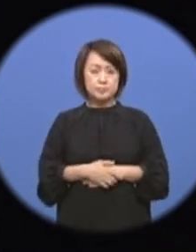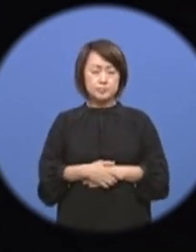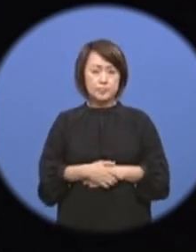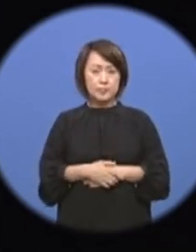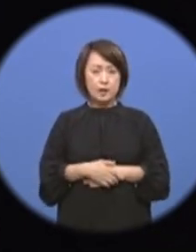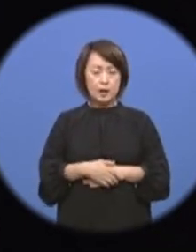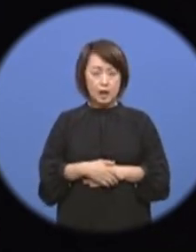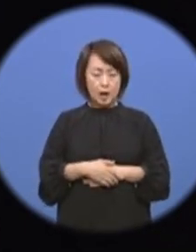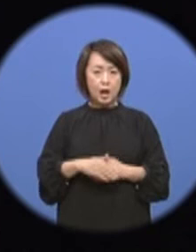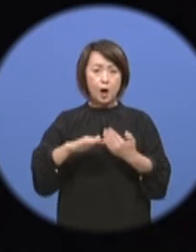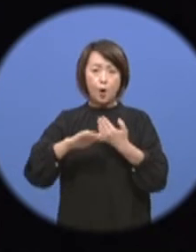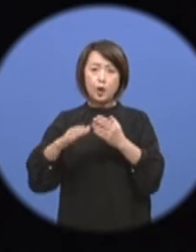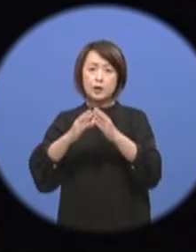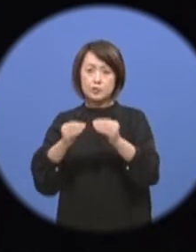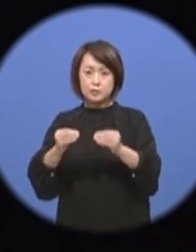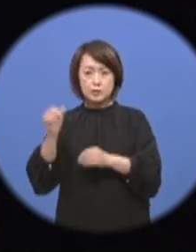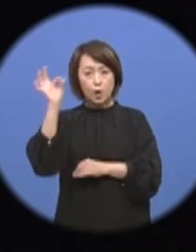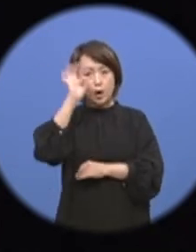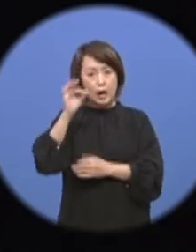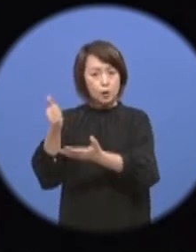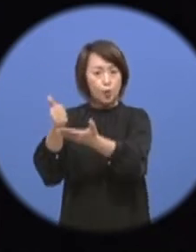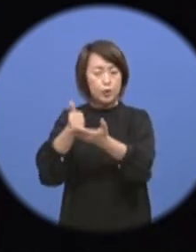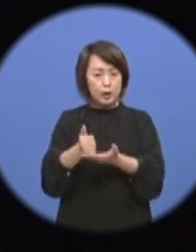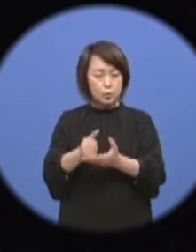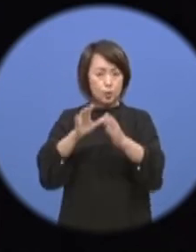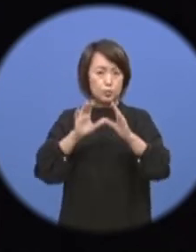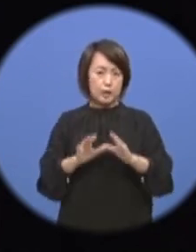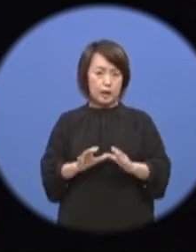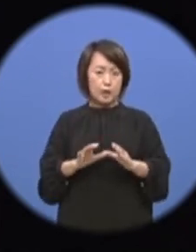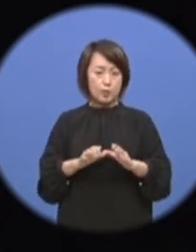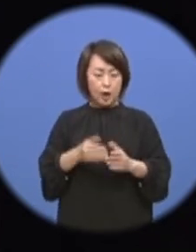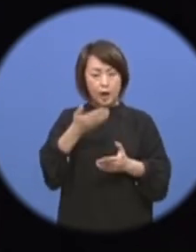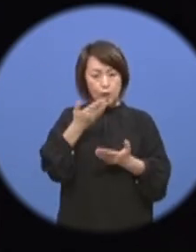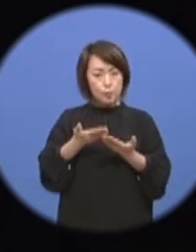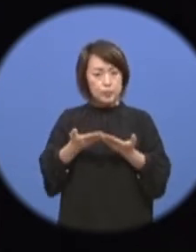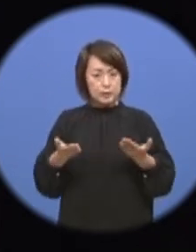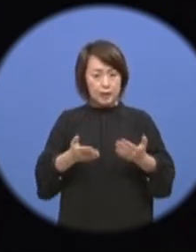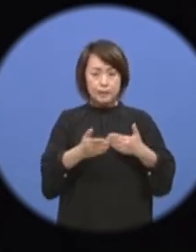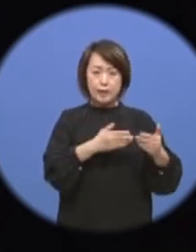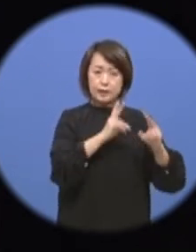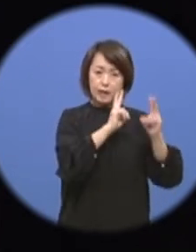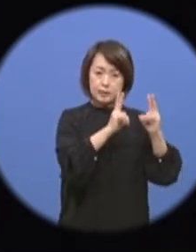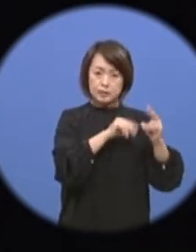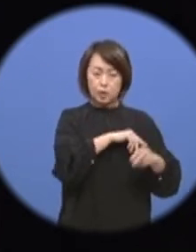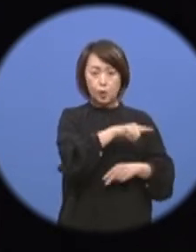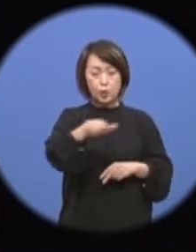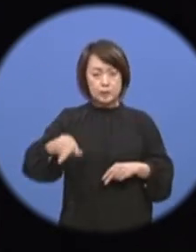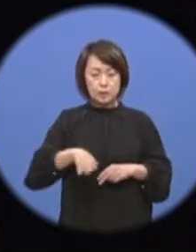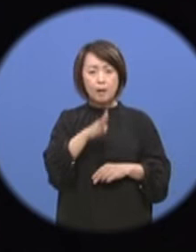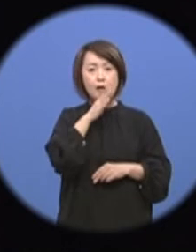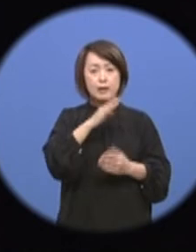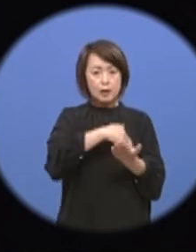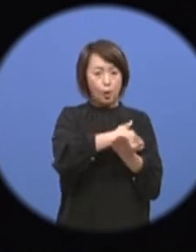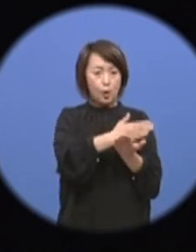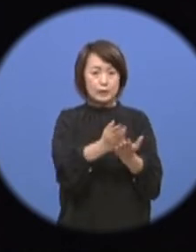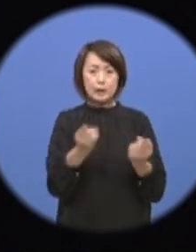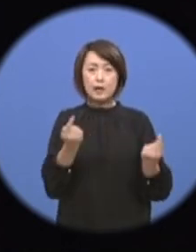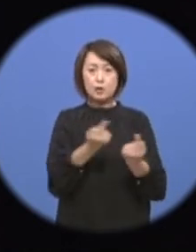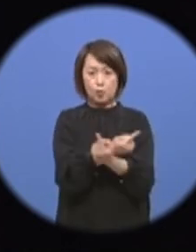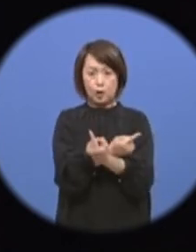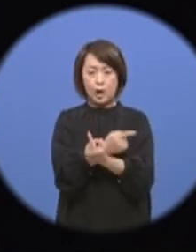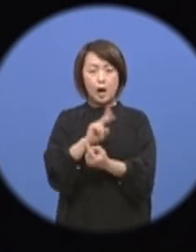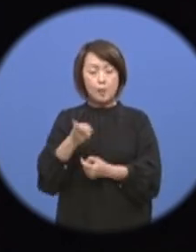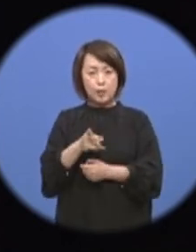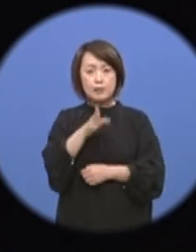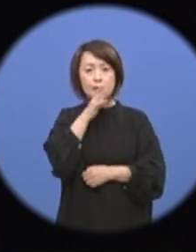インバウンドの受け入れ環境整備としましては飲食店とか体験事業者の多言語対応とかキャッシュレスの促進